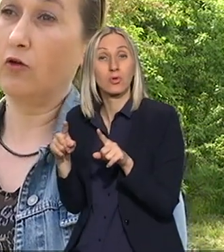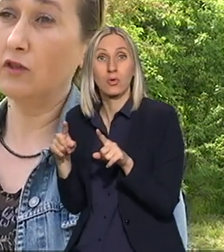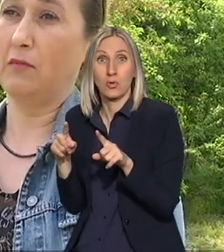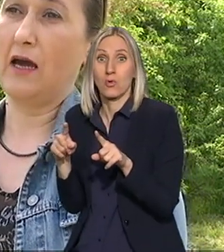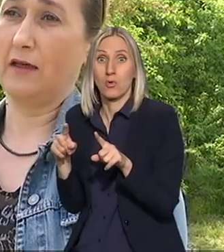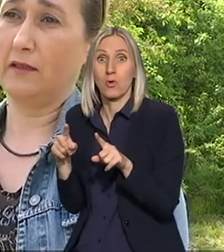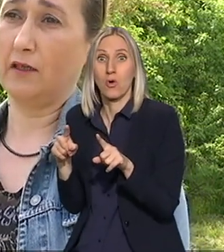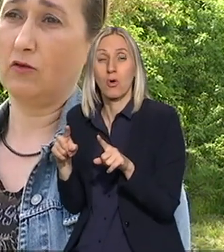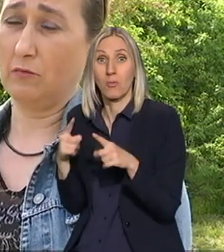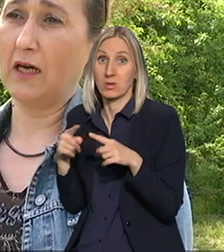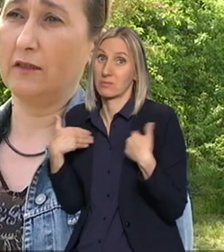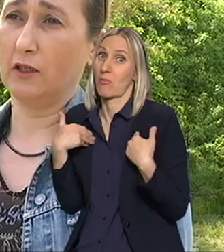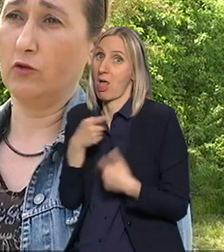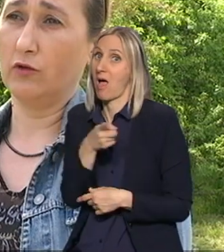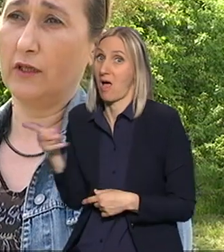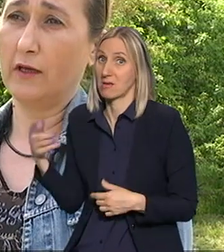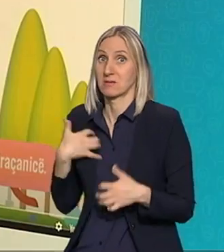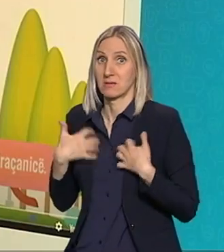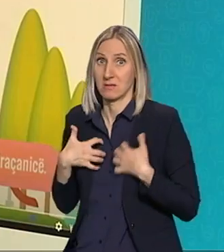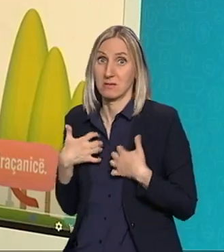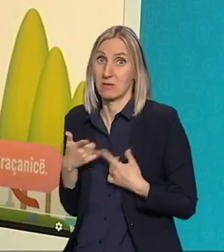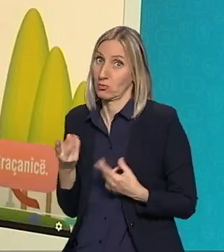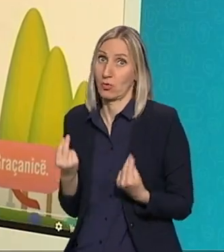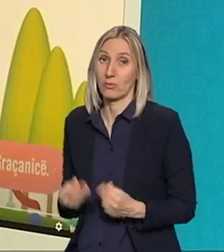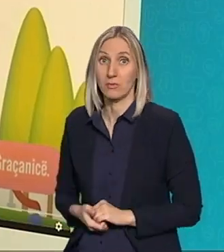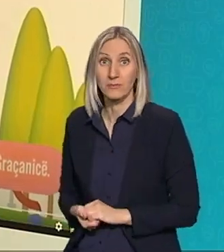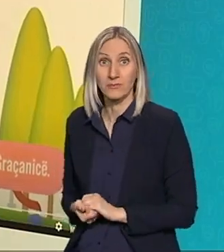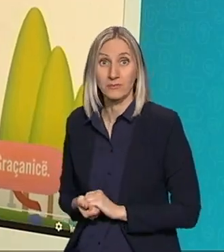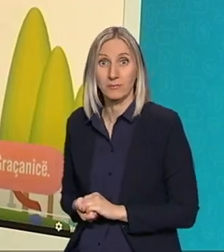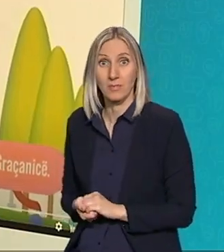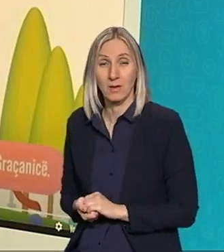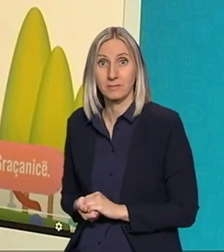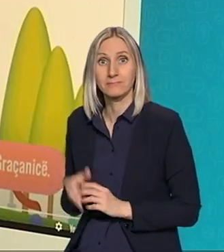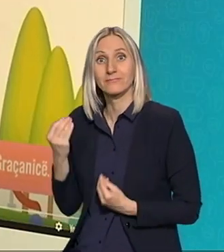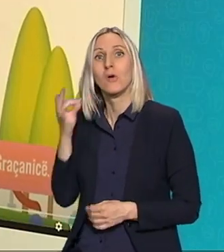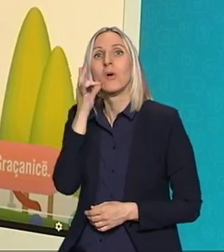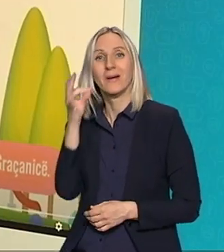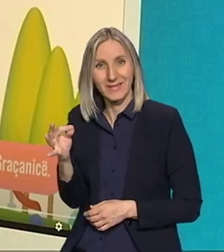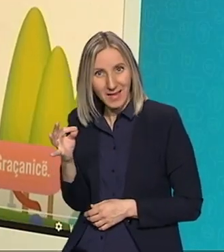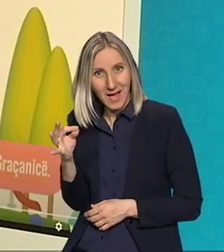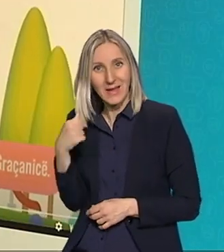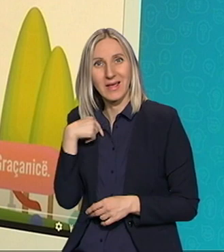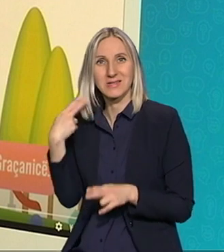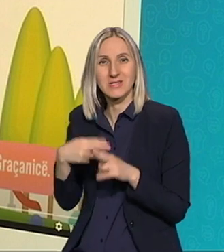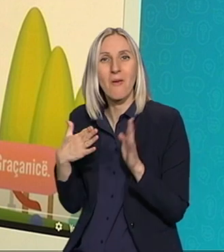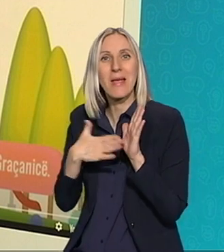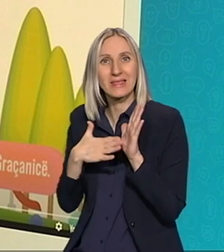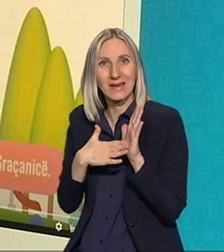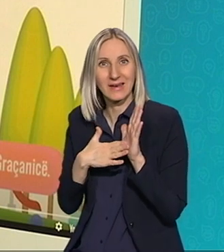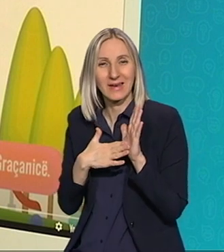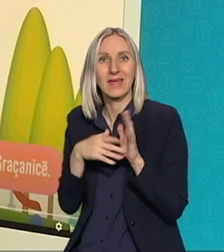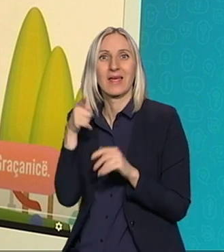aktuelna kod mladih ljudi. Mirdita, un jam ljavdrini. Je toj